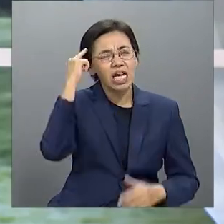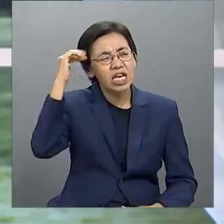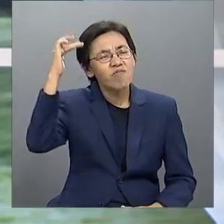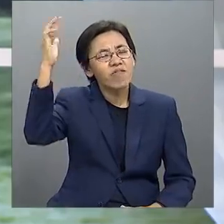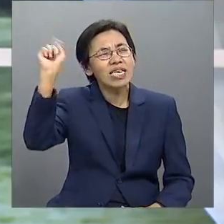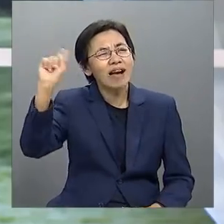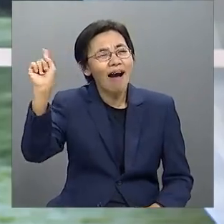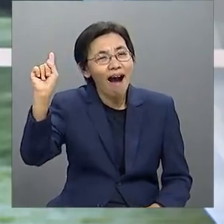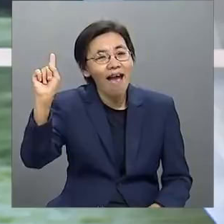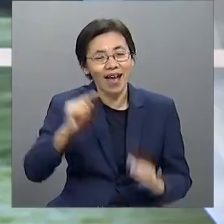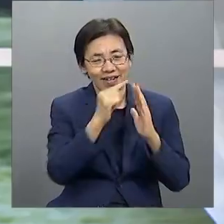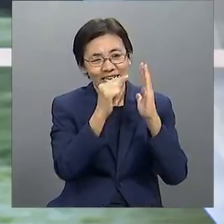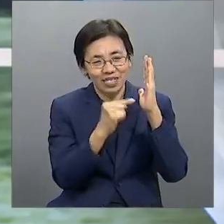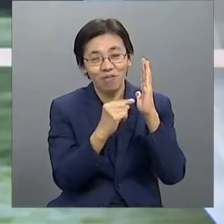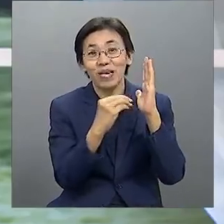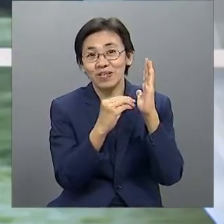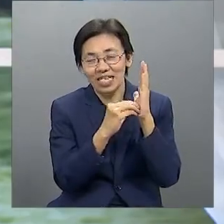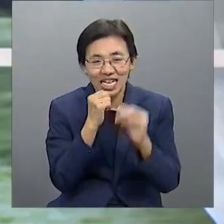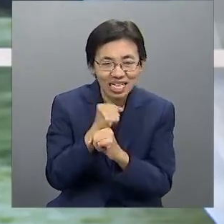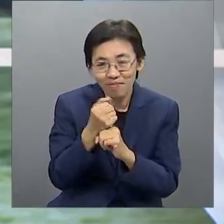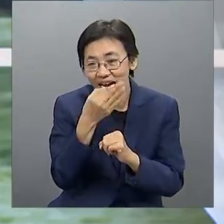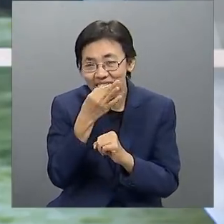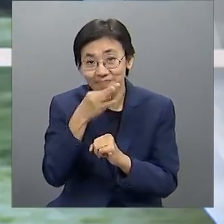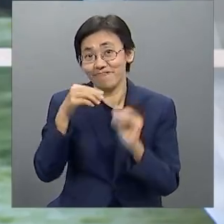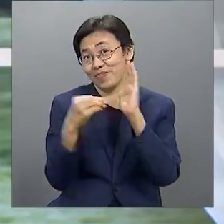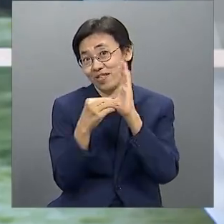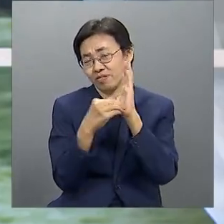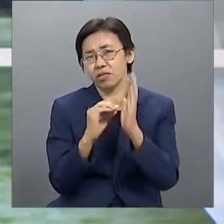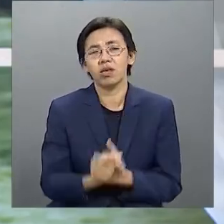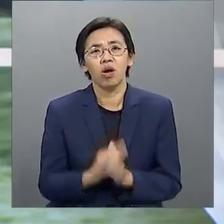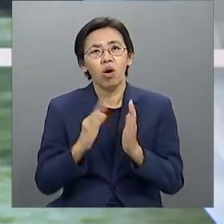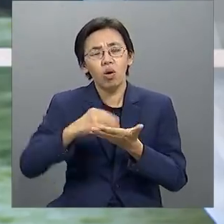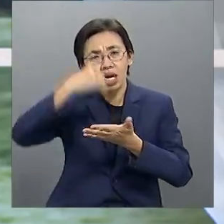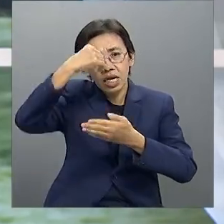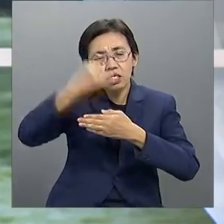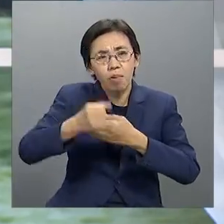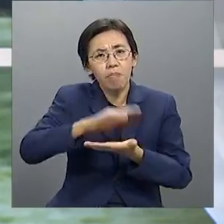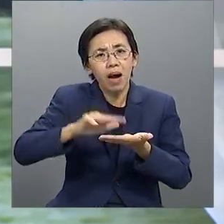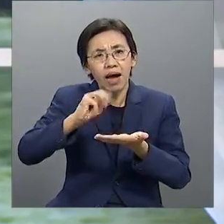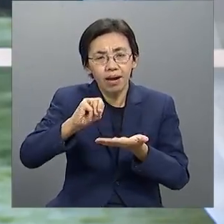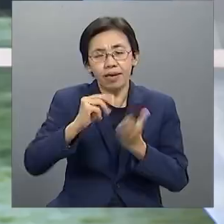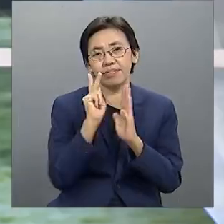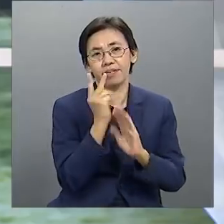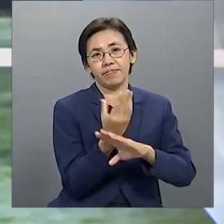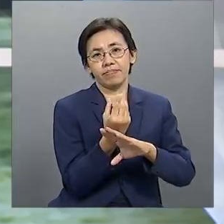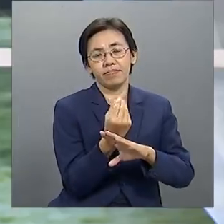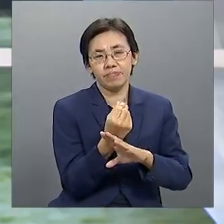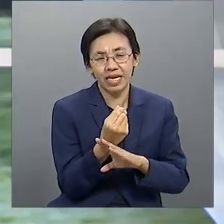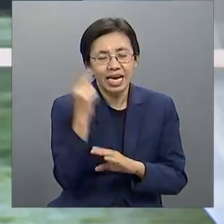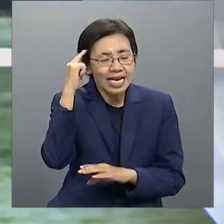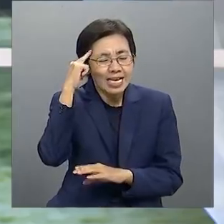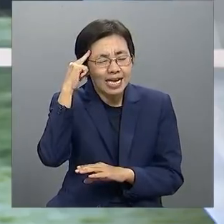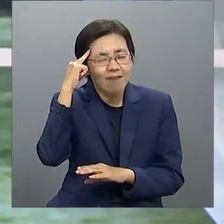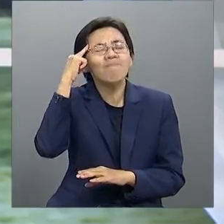งตามหาอาชีพในฝันแต่มีนักศึกษาค่ะจบใหม่สาขาพืชศาสตร์คนนึงในจังหวัดกำแพงเพชรสารฝันตัวเองกลับมาบ้าน